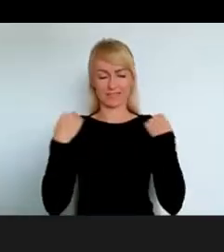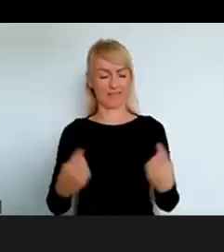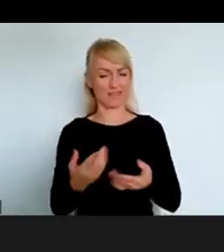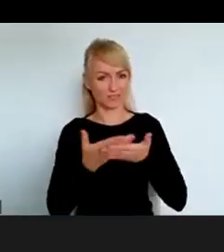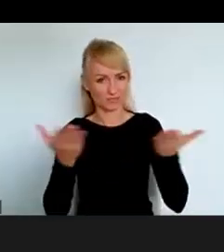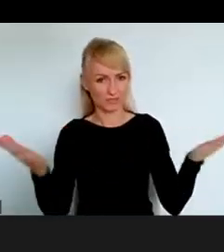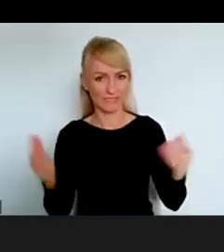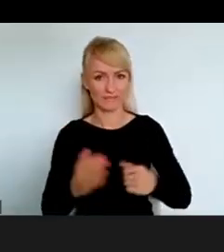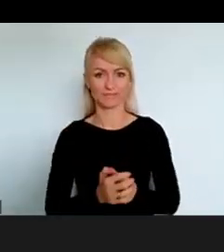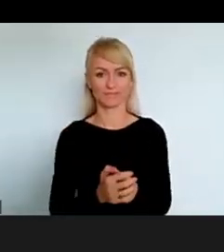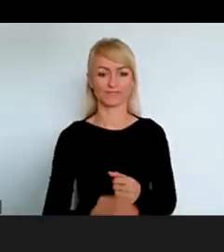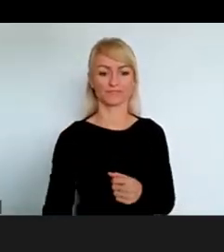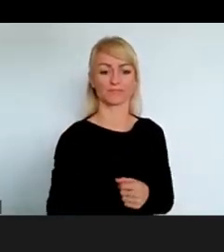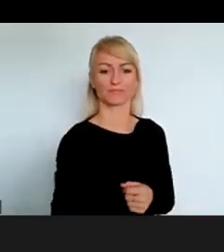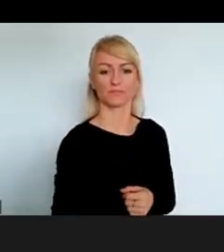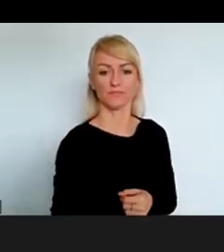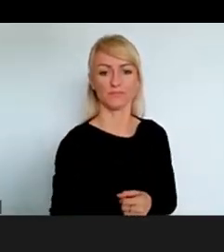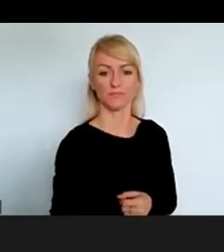kolejnym